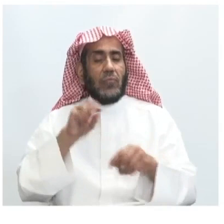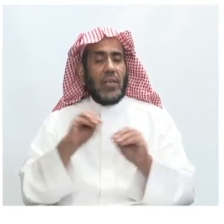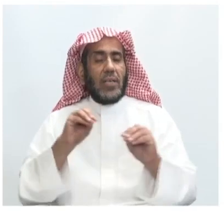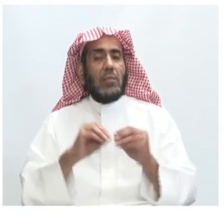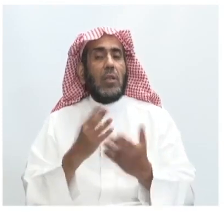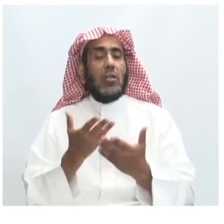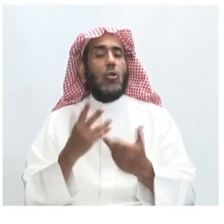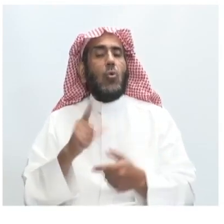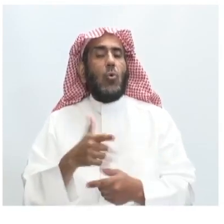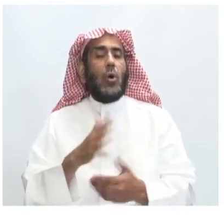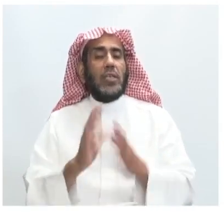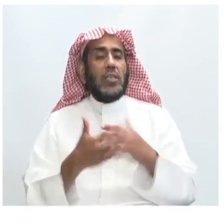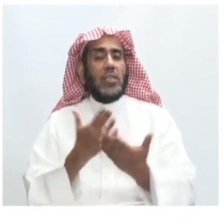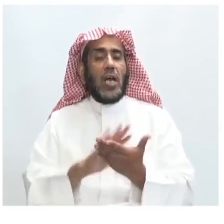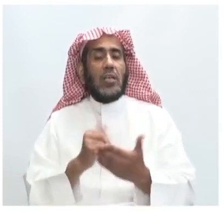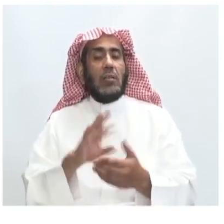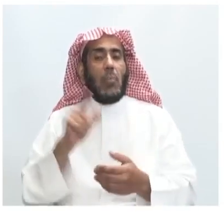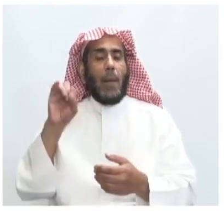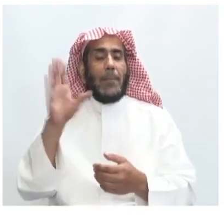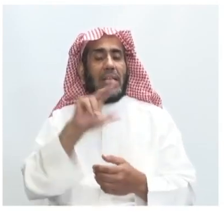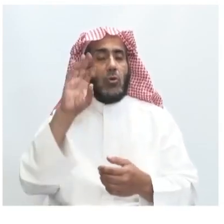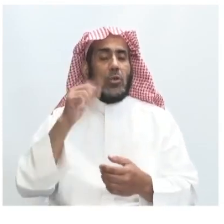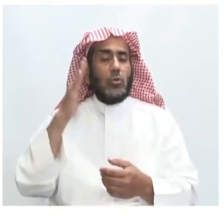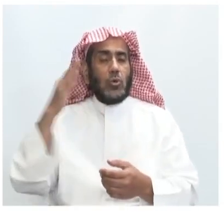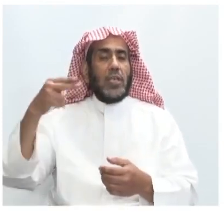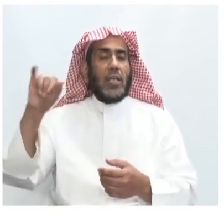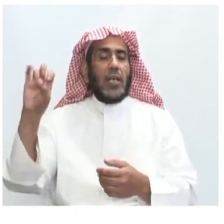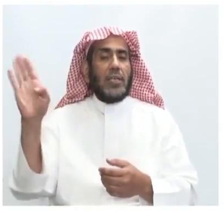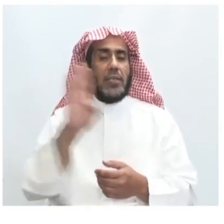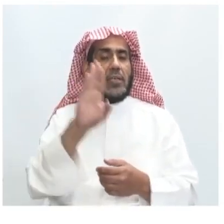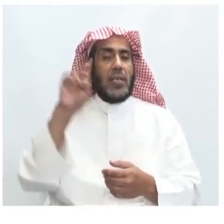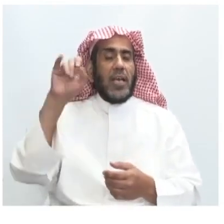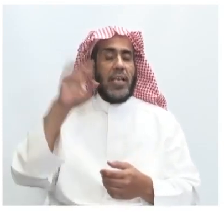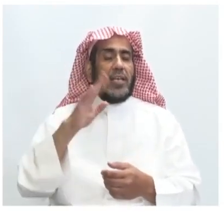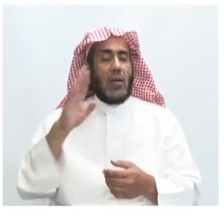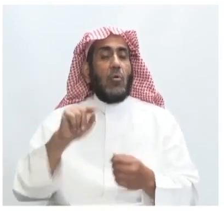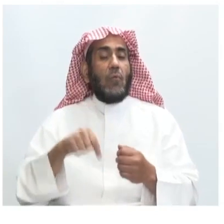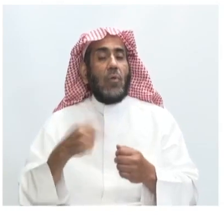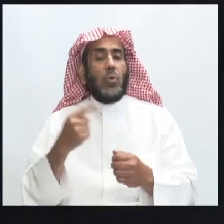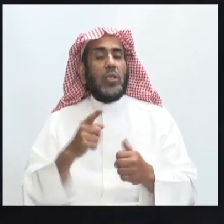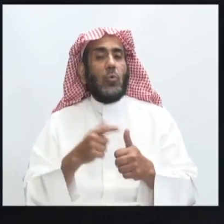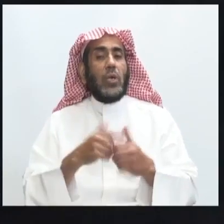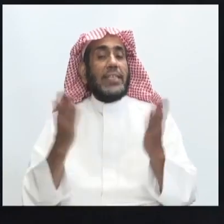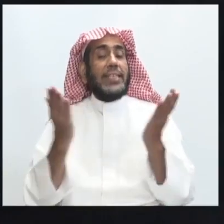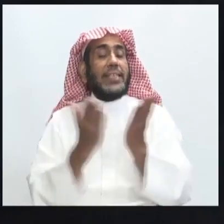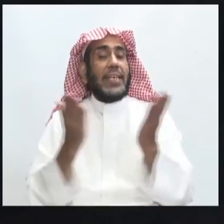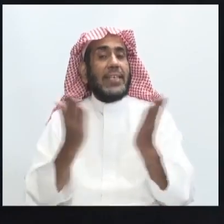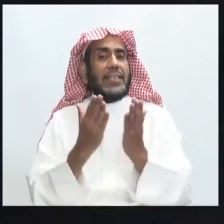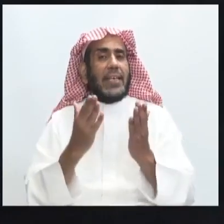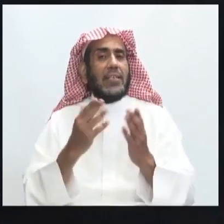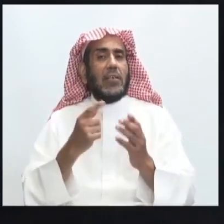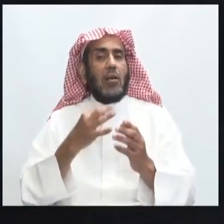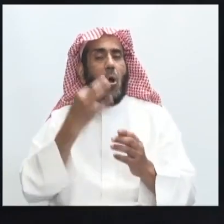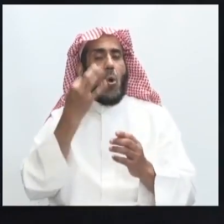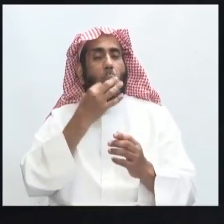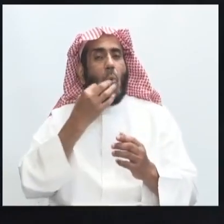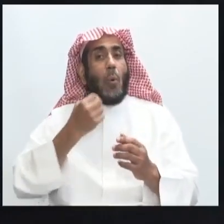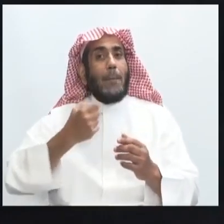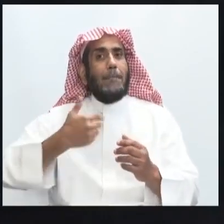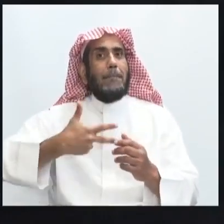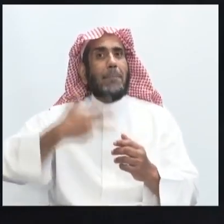الاشاره الاستاذ محمد القبيشي نحن في الوحده الاولى دراسات بلاغيه الوحده الاولى بعنوان